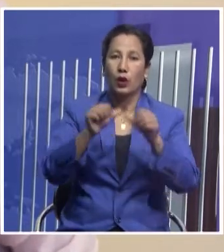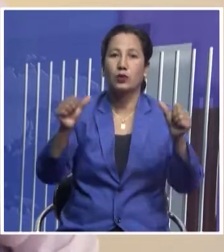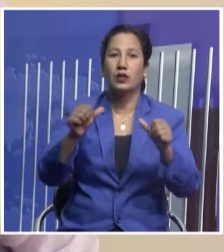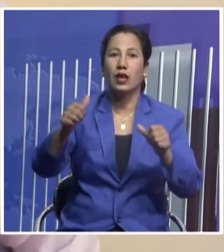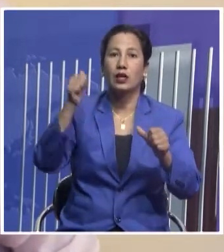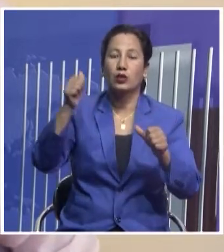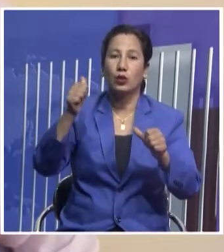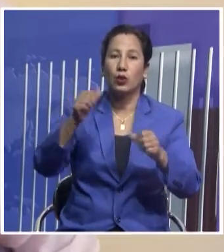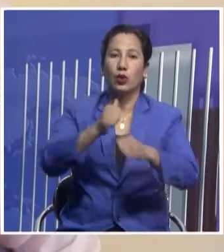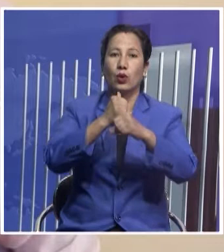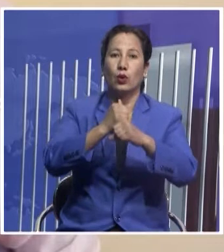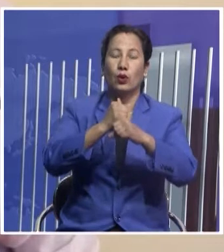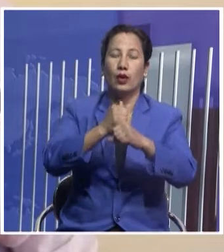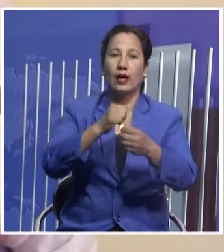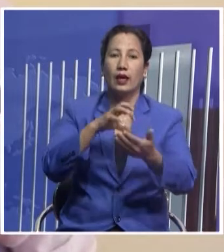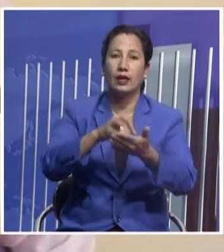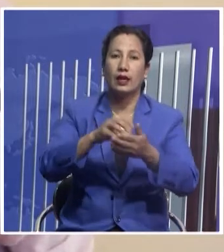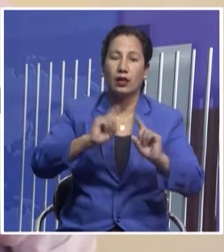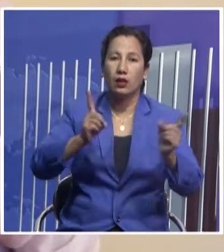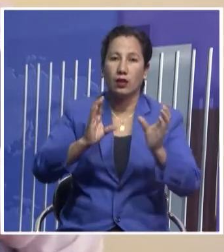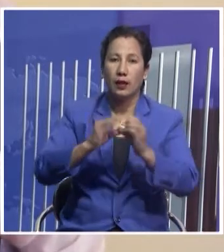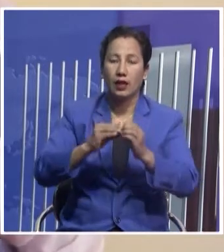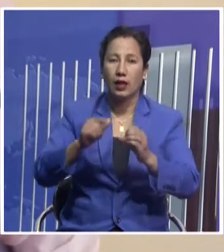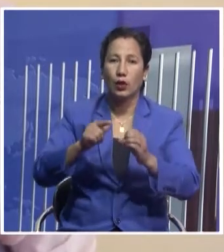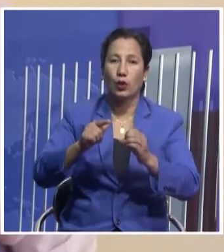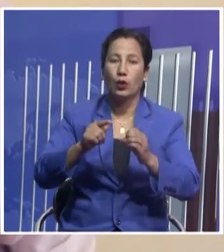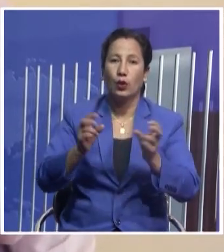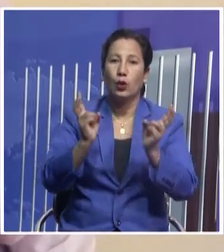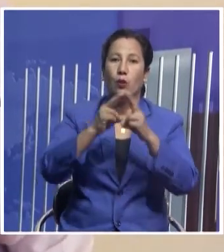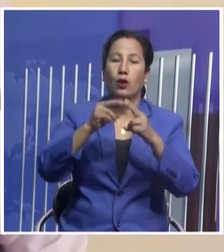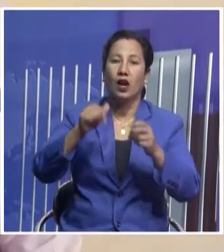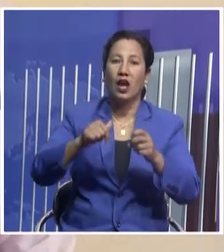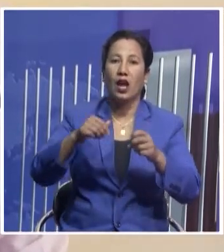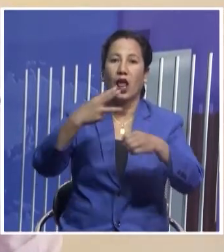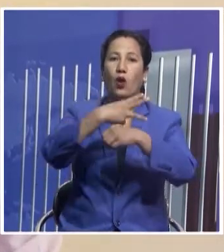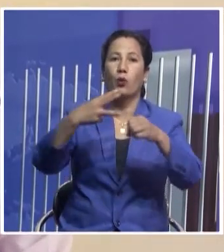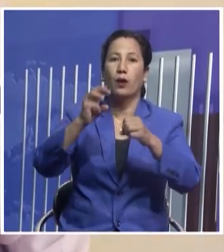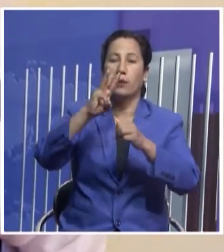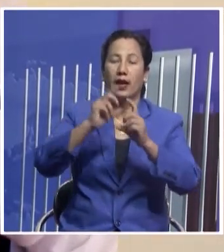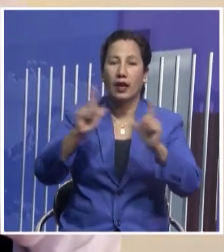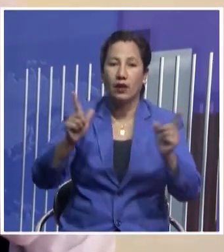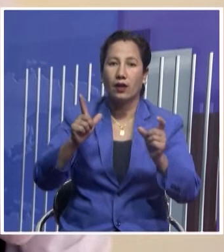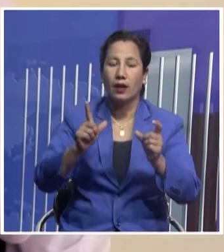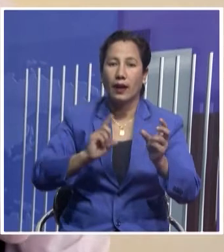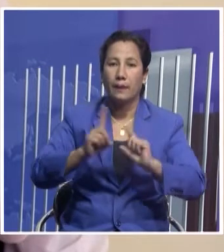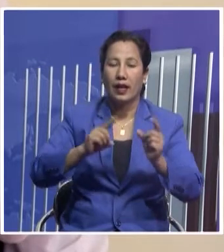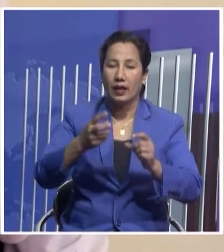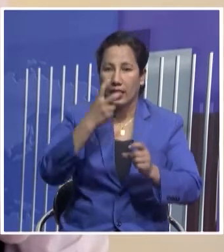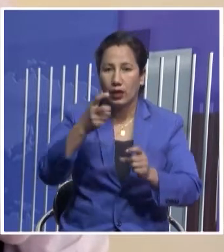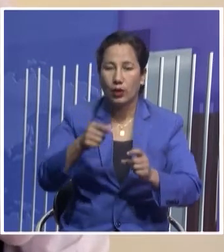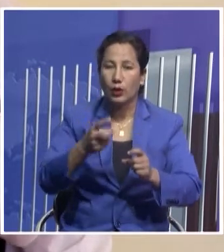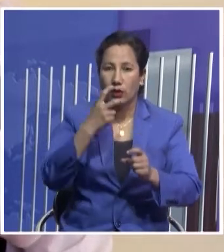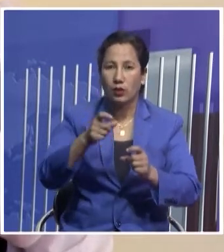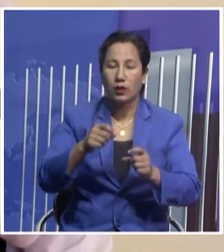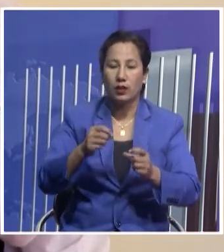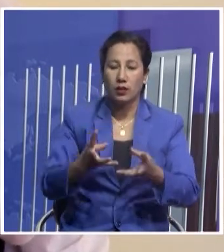हिजोको साबिक घोराई नगरपालिका छँदाखेरिको यो भूगोल र अहिलेको चाहिँ उपमहानगरपालिकाको भूगोल हेर्दा र त्यो हेर्ने हो र